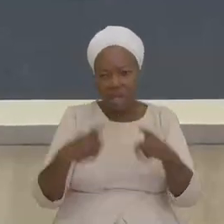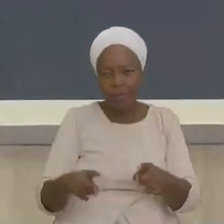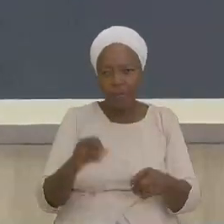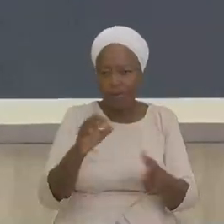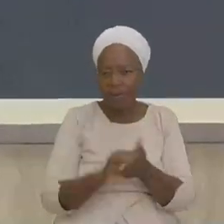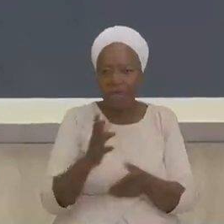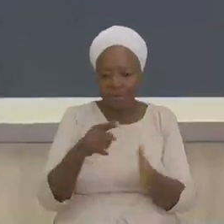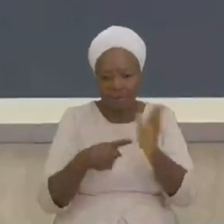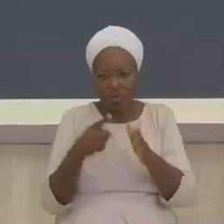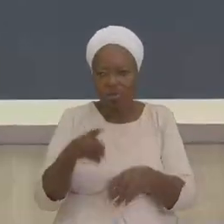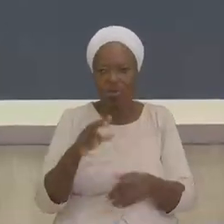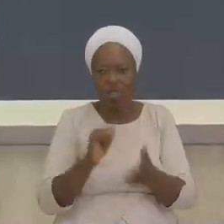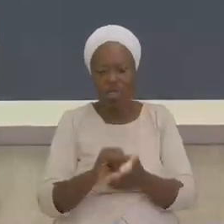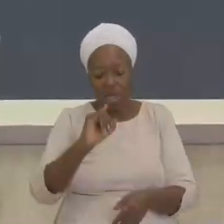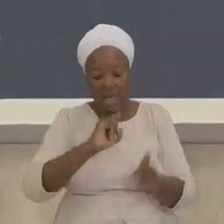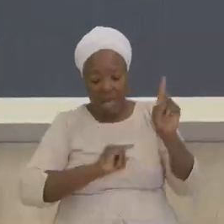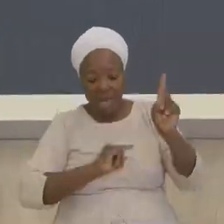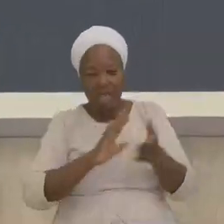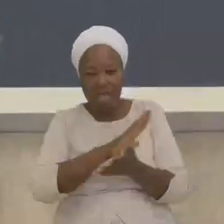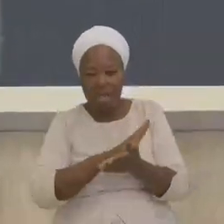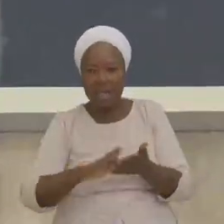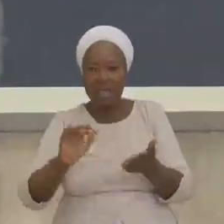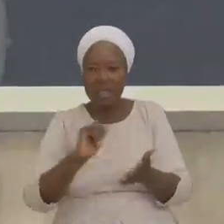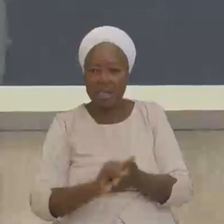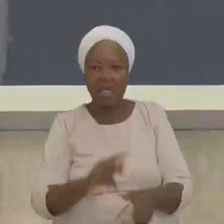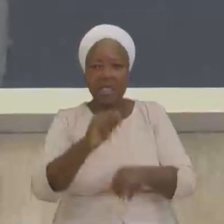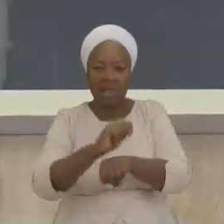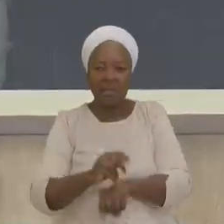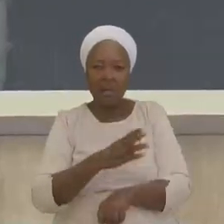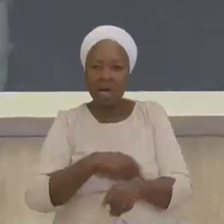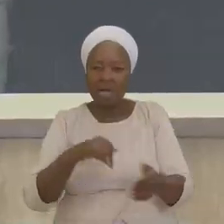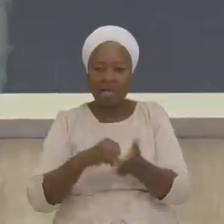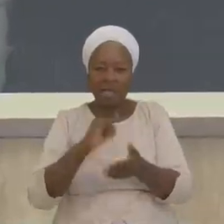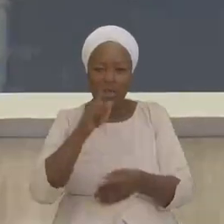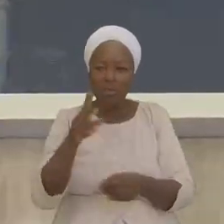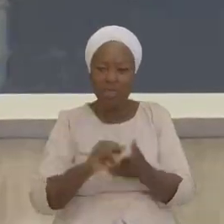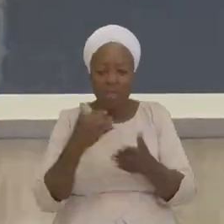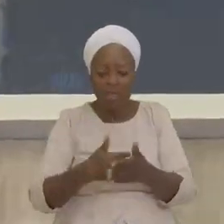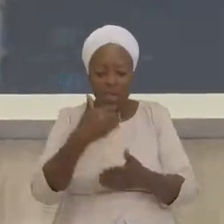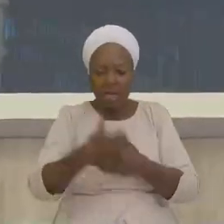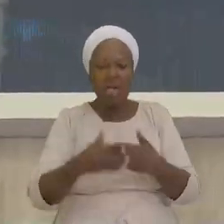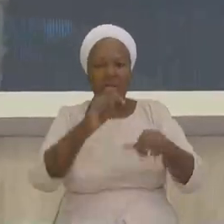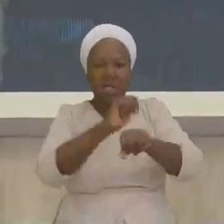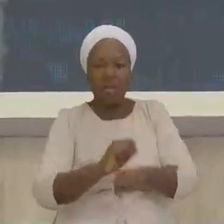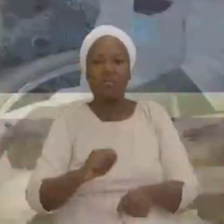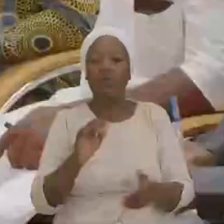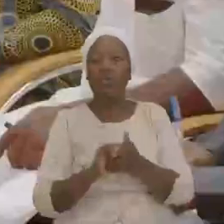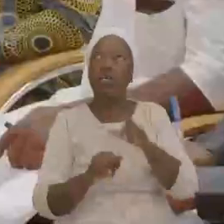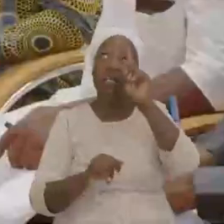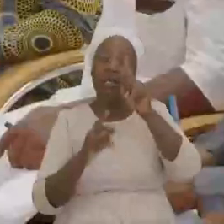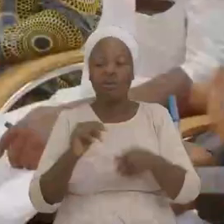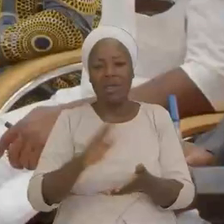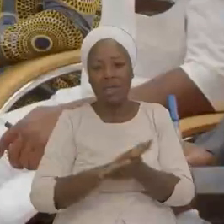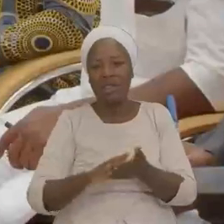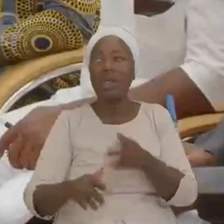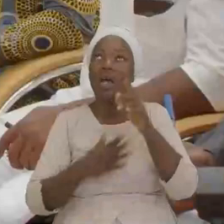comme un événement qui a eu lieu afin de te montrer que j'ai purifié ce temple et c'est toi le